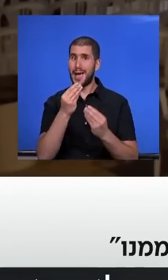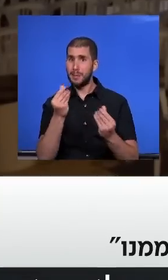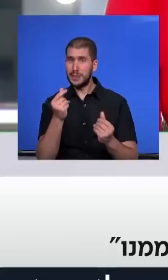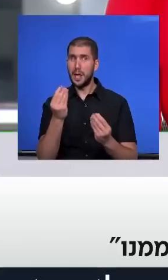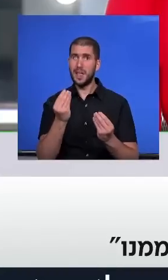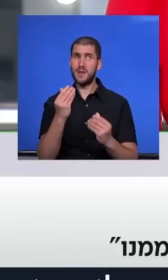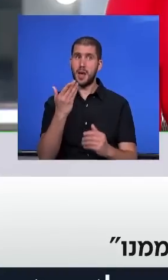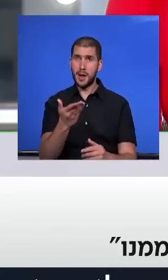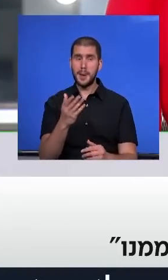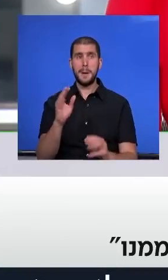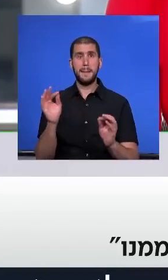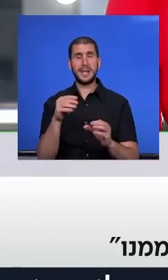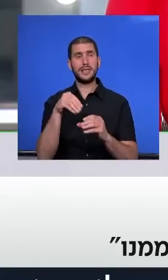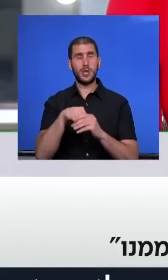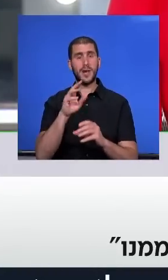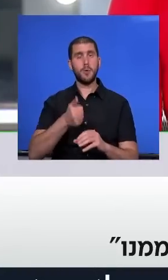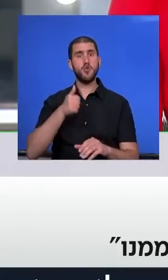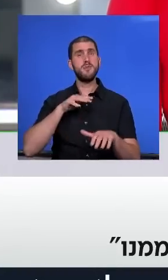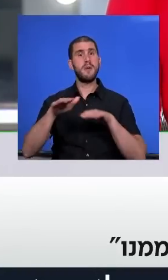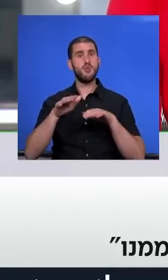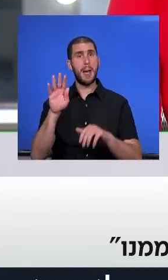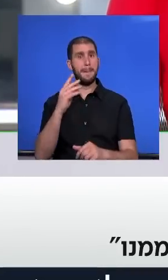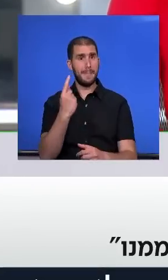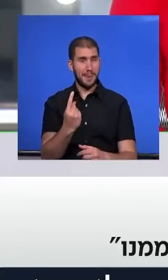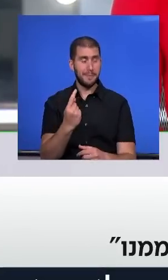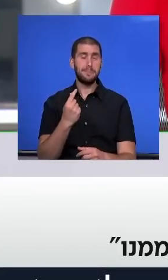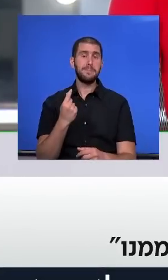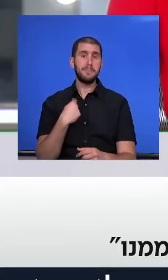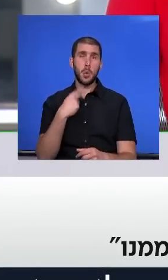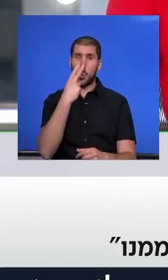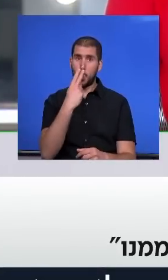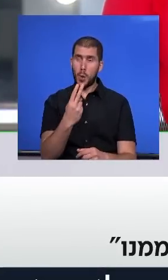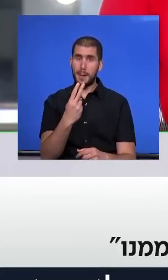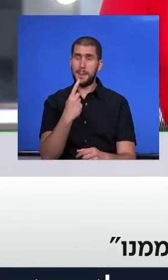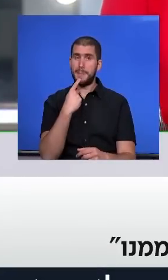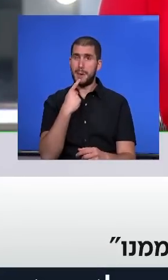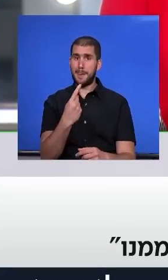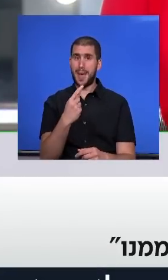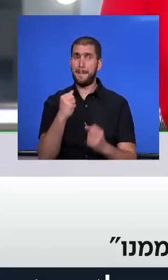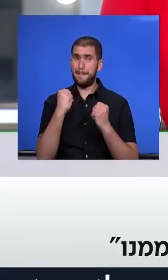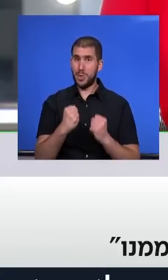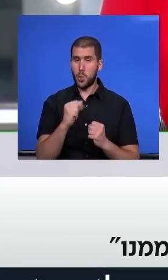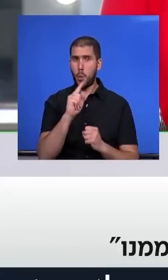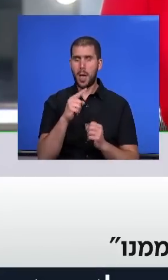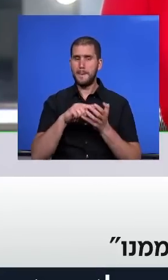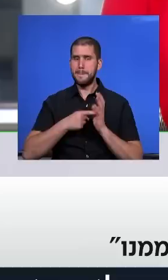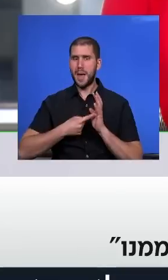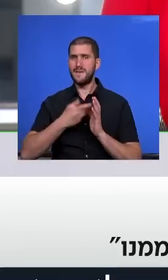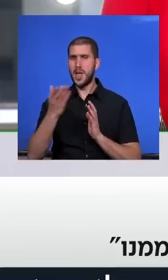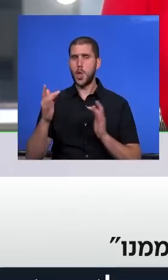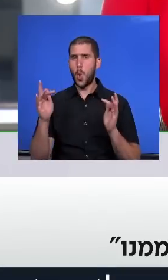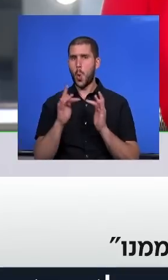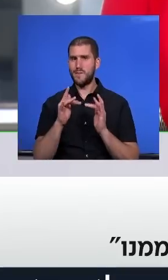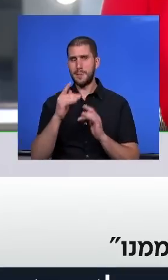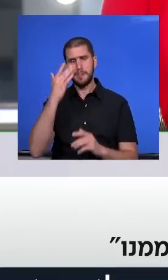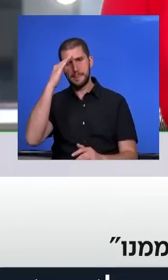לדבר הזה. בטקס השתתף גם ראש הממשלה נתניהו. אנחנו רואים את האמירה הביטחונית הזאת שאולי מכוונת לאויבינו